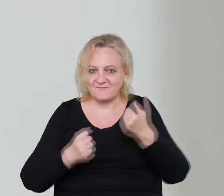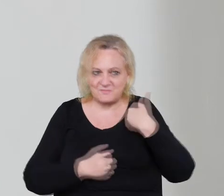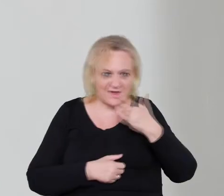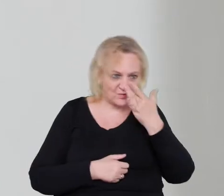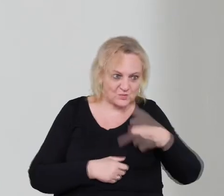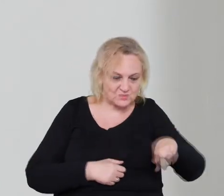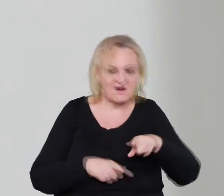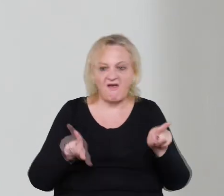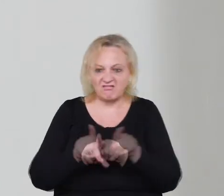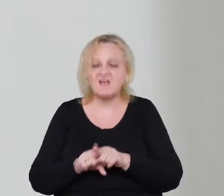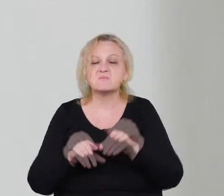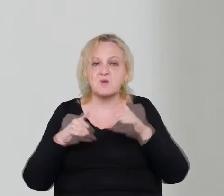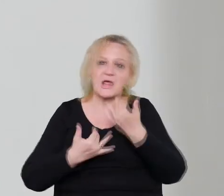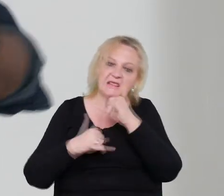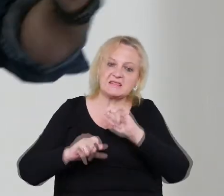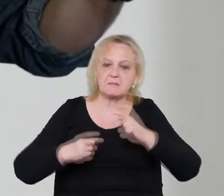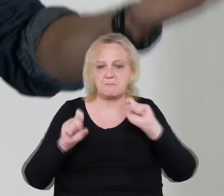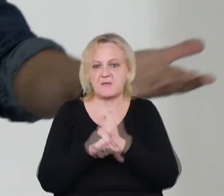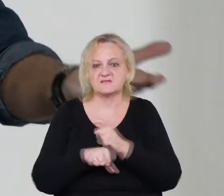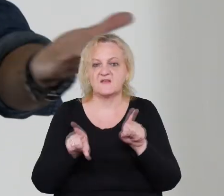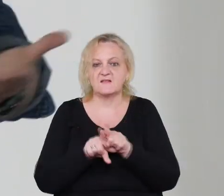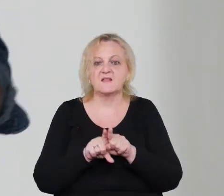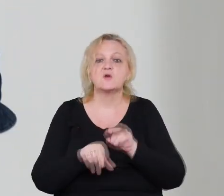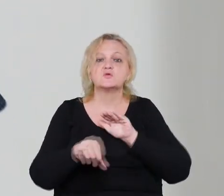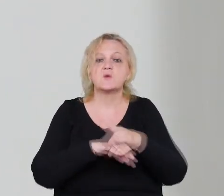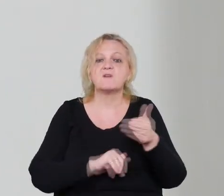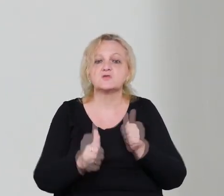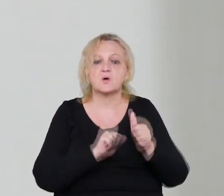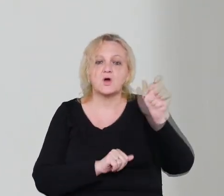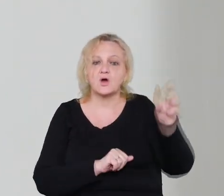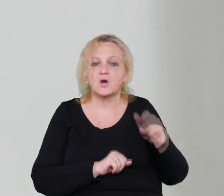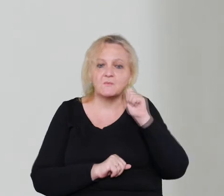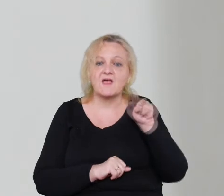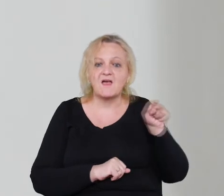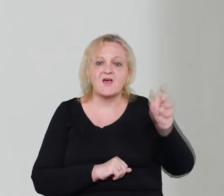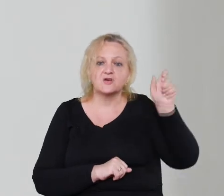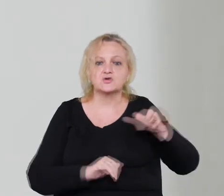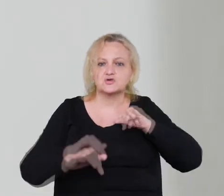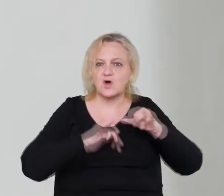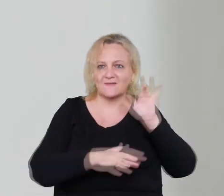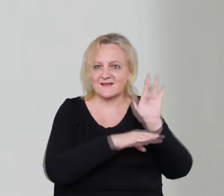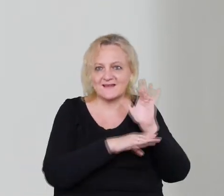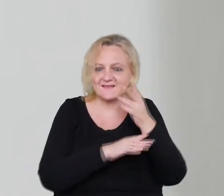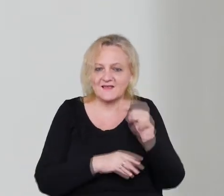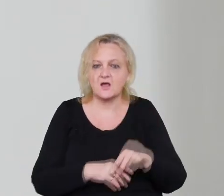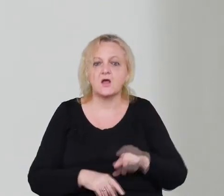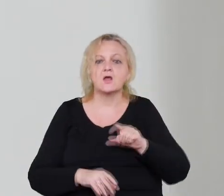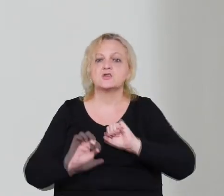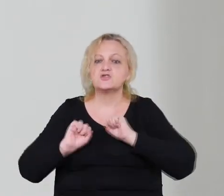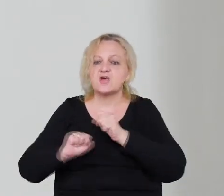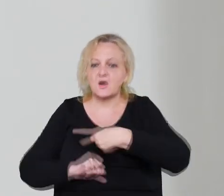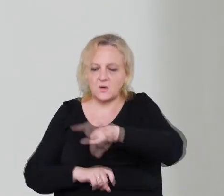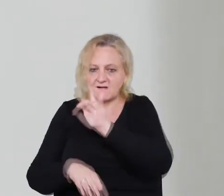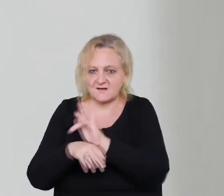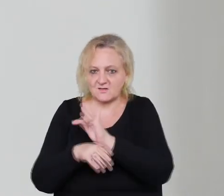ale w razie czego są w stanie zrobić to co było ze swoją Sport męką zmęczony nie krytykowała władzy na krytykowała działacze